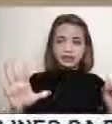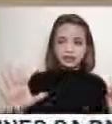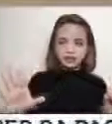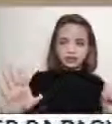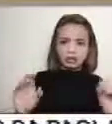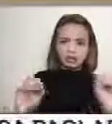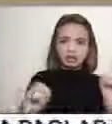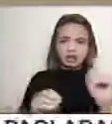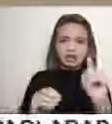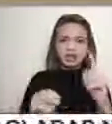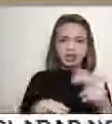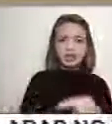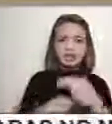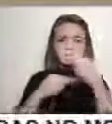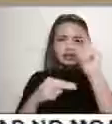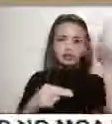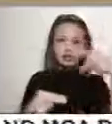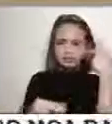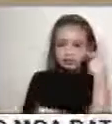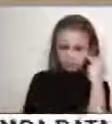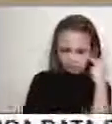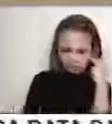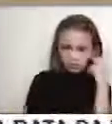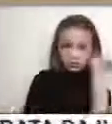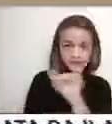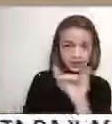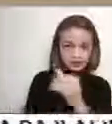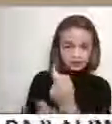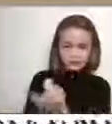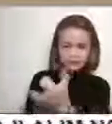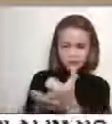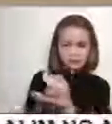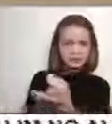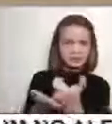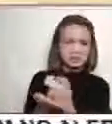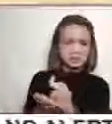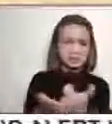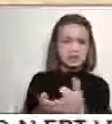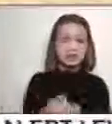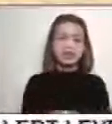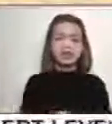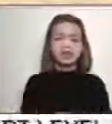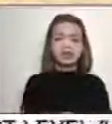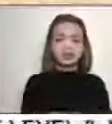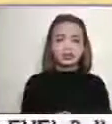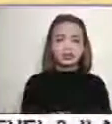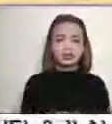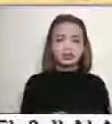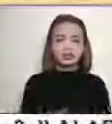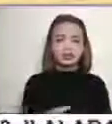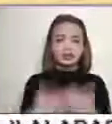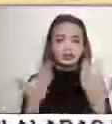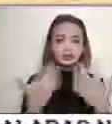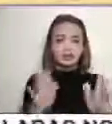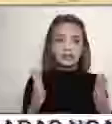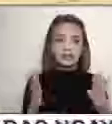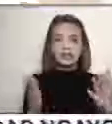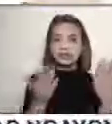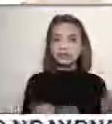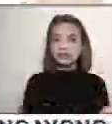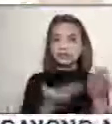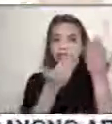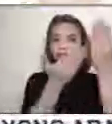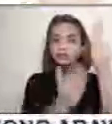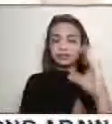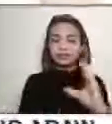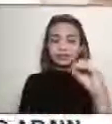entrance. Unang binuksan ang naturang beach nitong Sabado na nagsimula alas 8 ng umaga kasabay ng pagbaba ng Alert Level 3 sa Metro